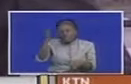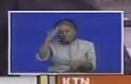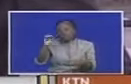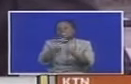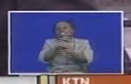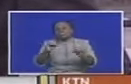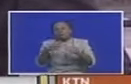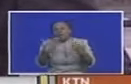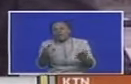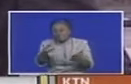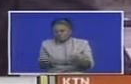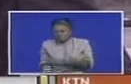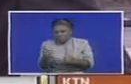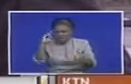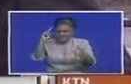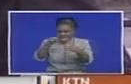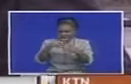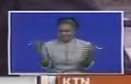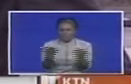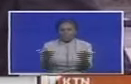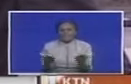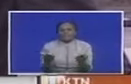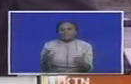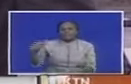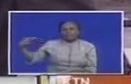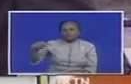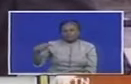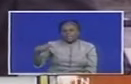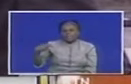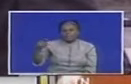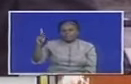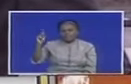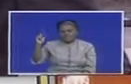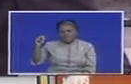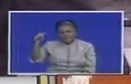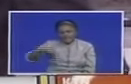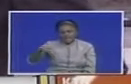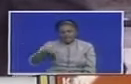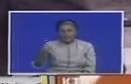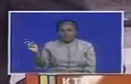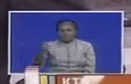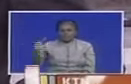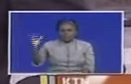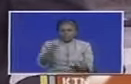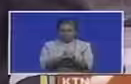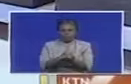ambapo bomu hiyo ilikuwa ilipuliwe. Hussein Mohamed, KTN Leo, katika afisi ya Rais, Nairobi.